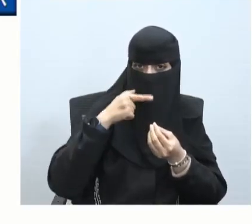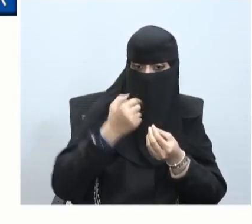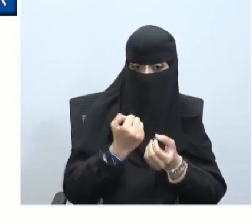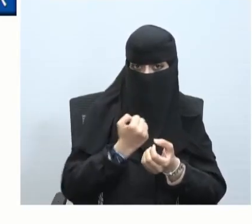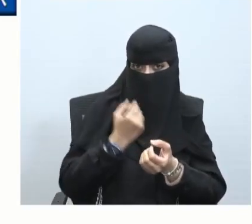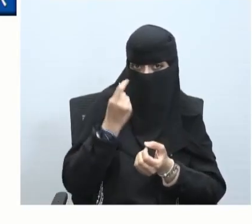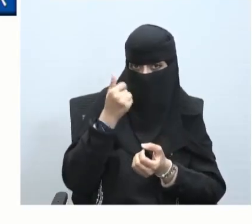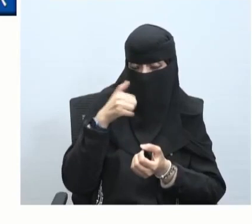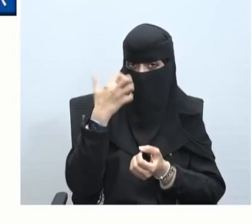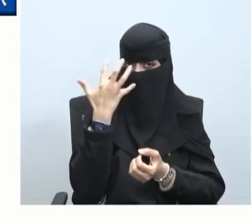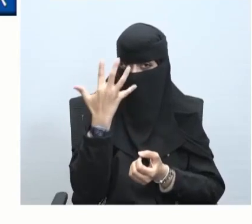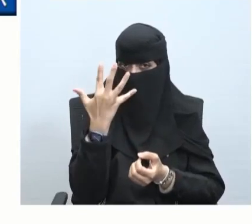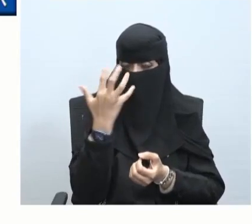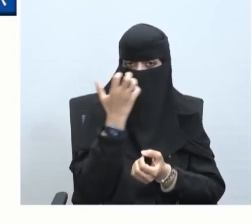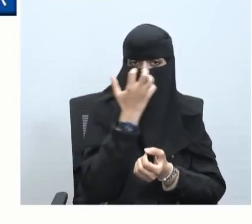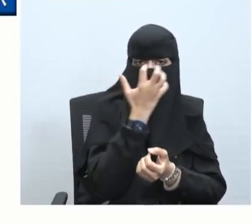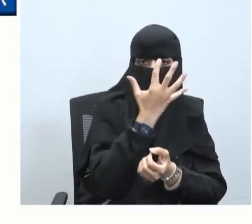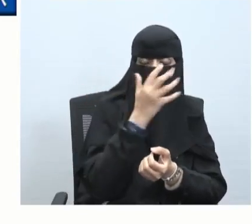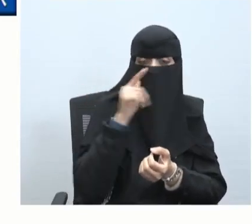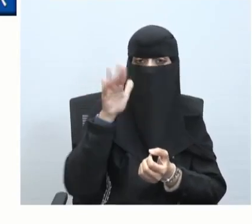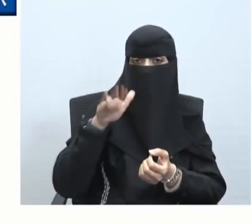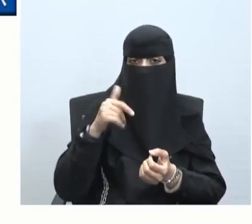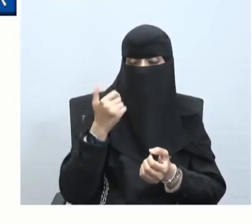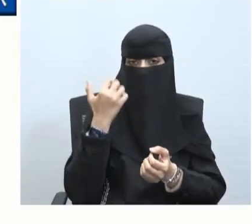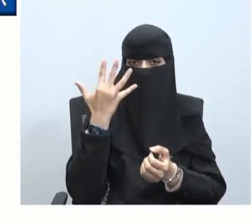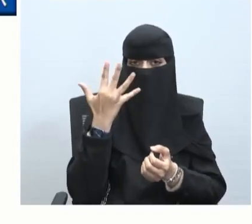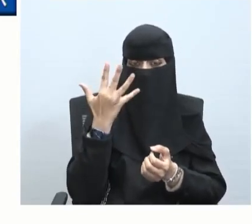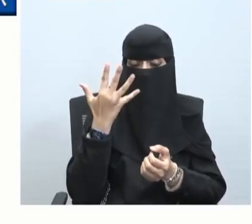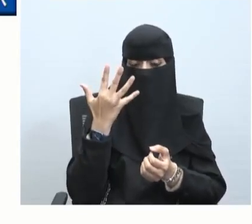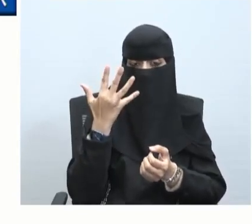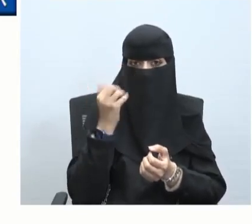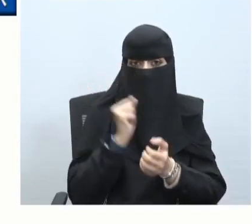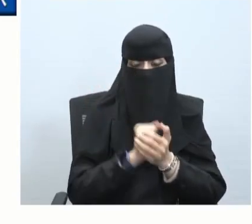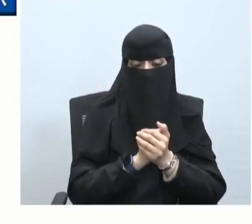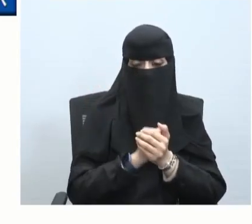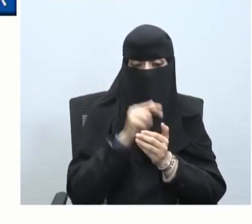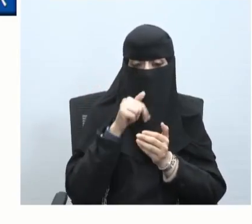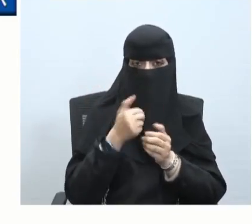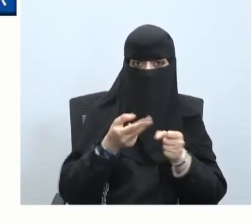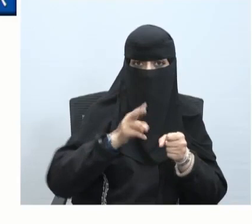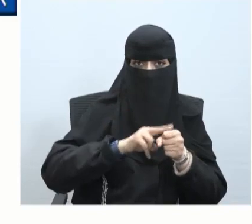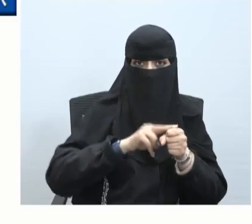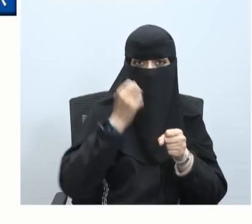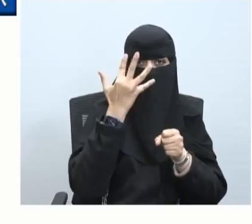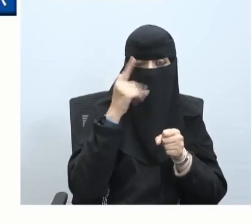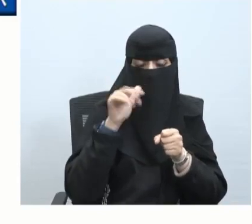الاوراق النقديه التي مع خالد نقول من فئه خمس ريالات